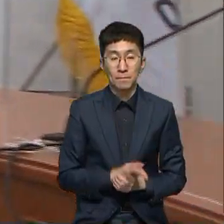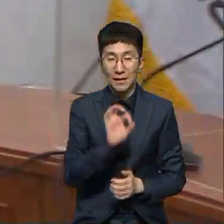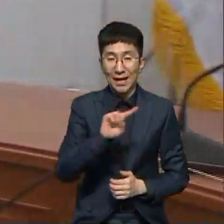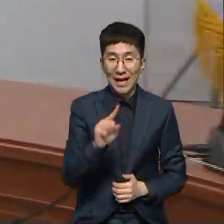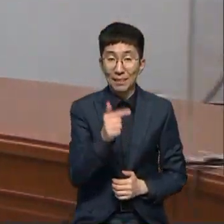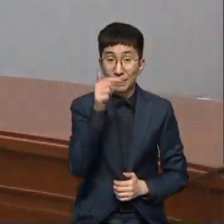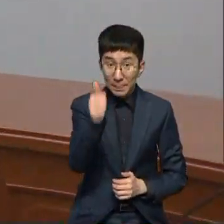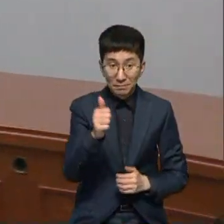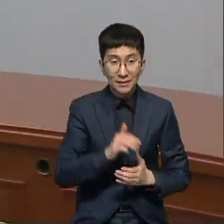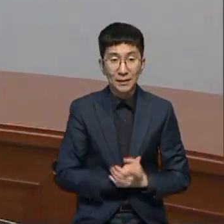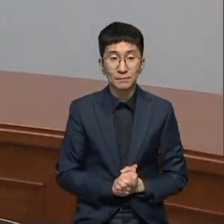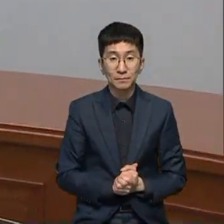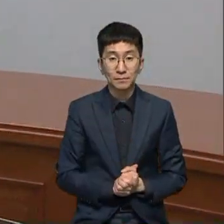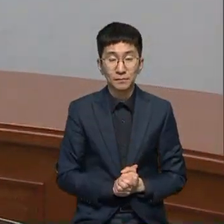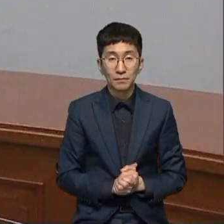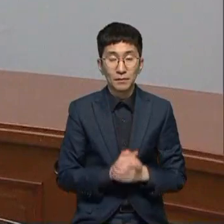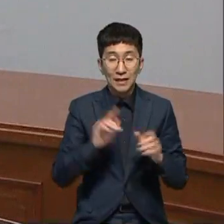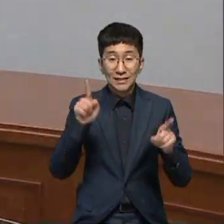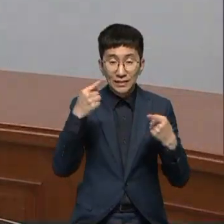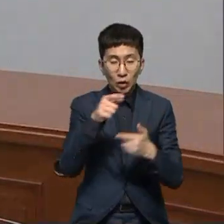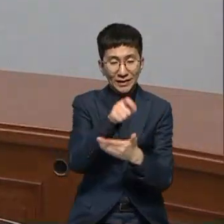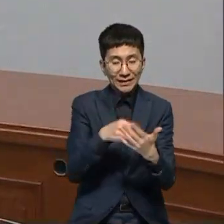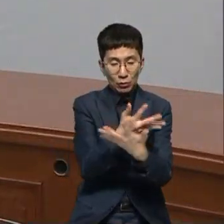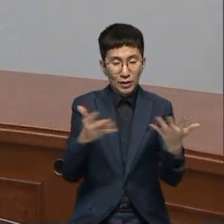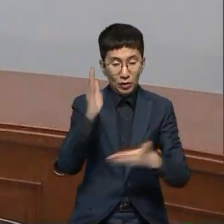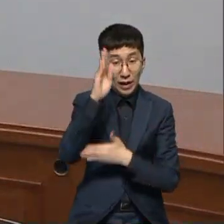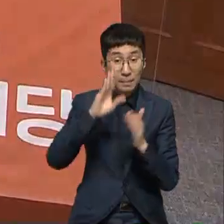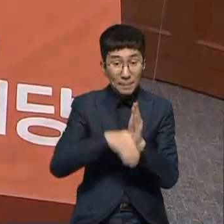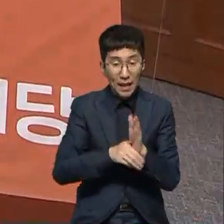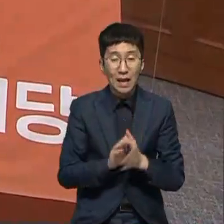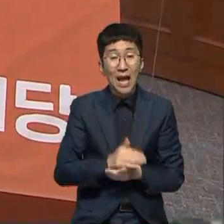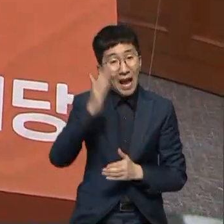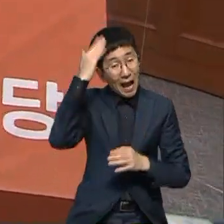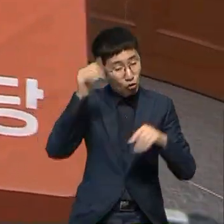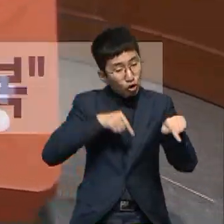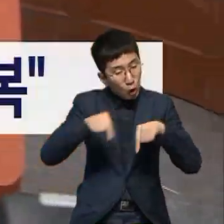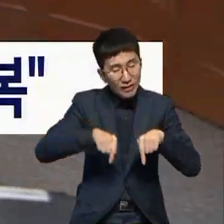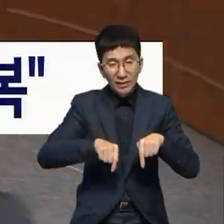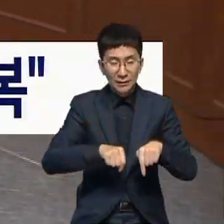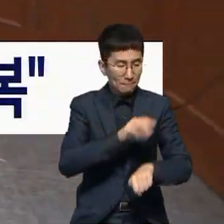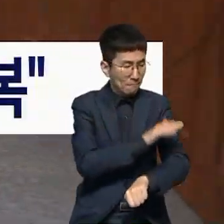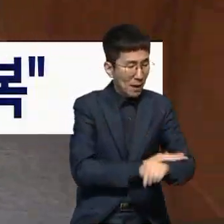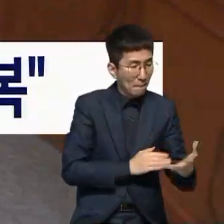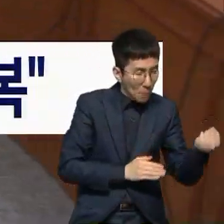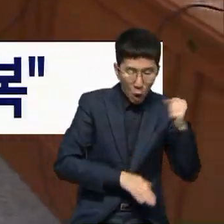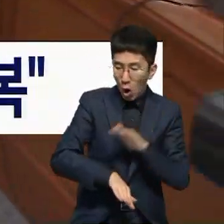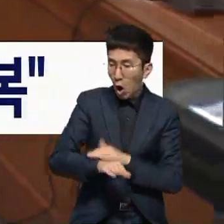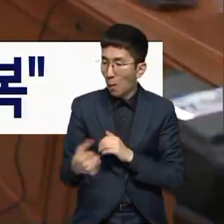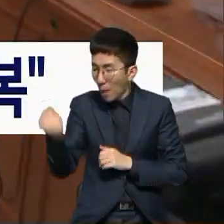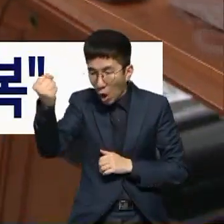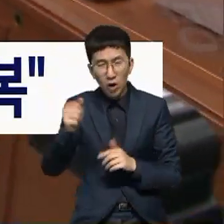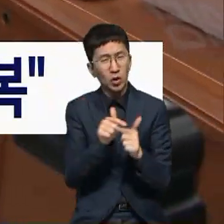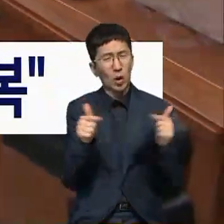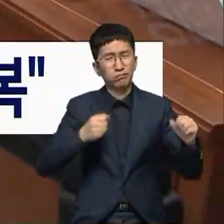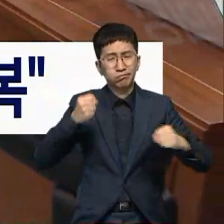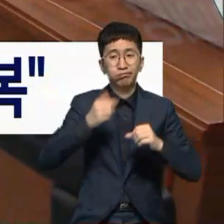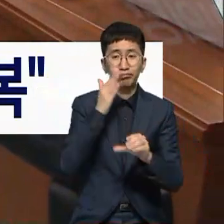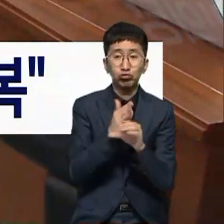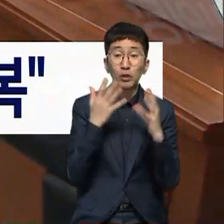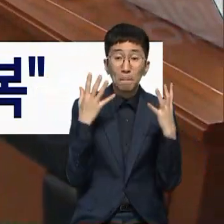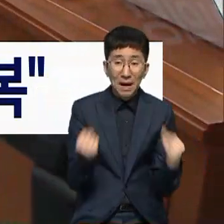안철수 국민의당 후보는 신년 기자회견에서 우리 정치가 극단적인 편가르기로 공공성을 완전히 잃었다며 거대